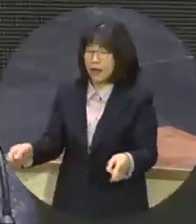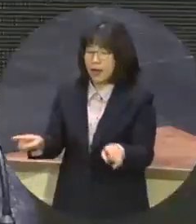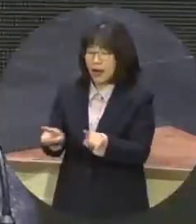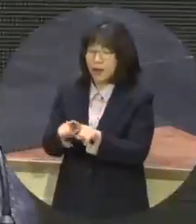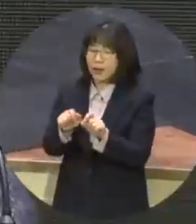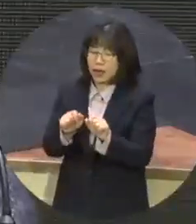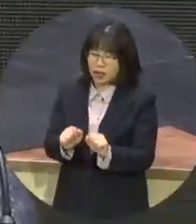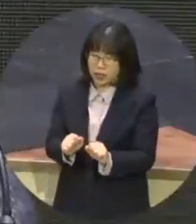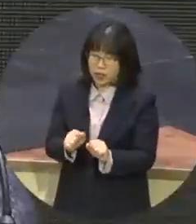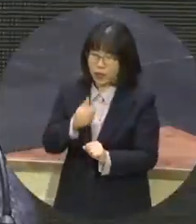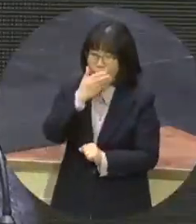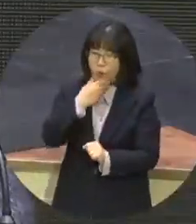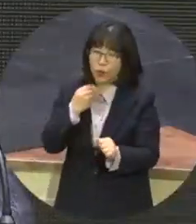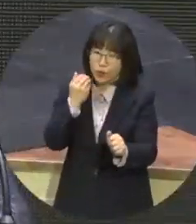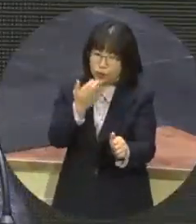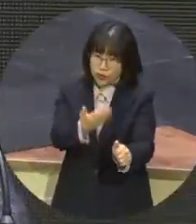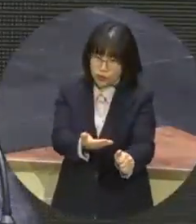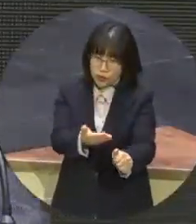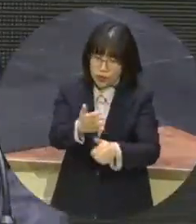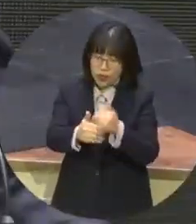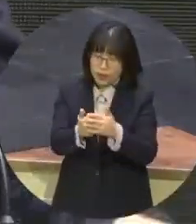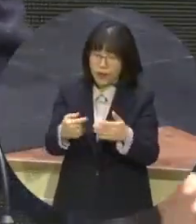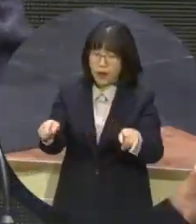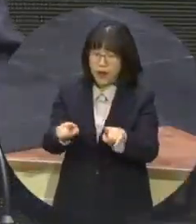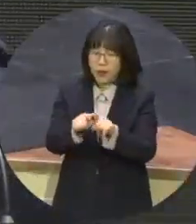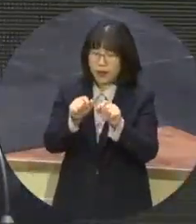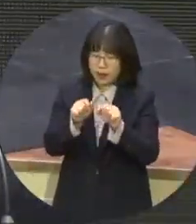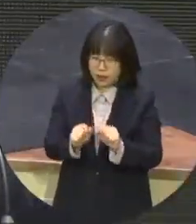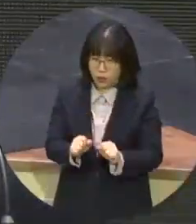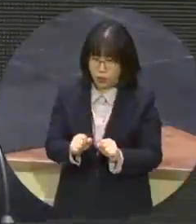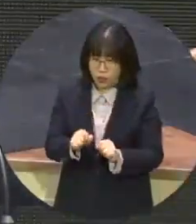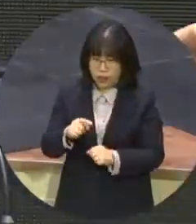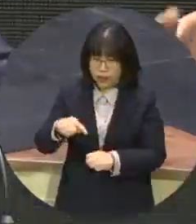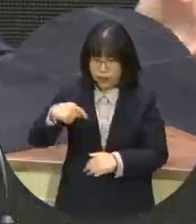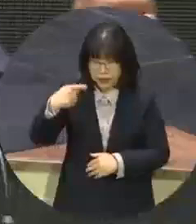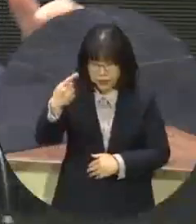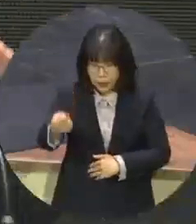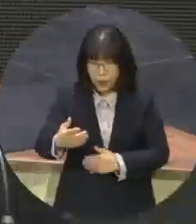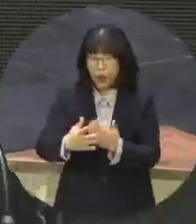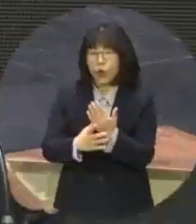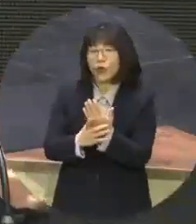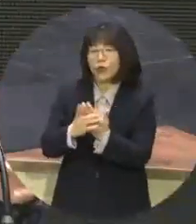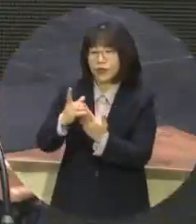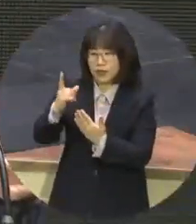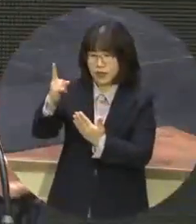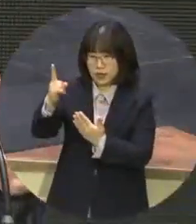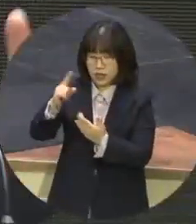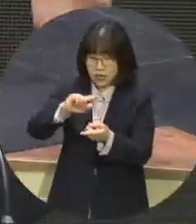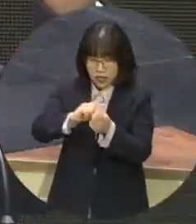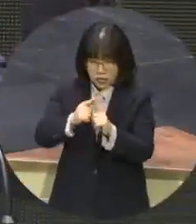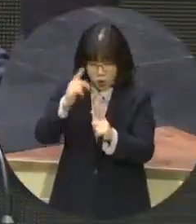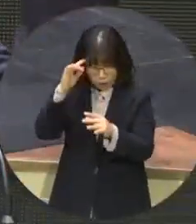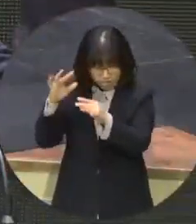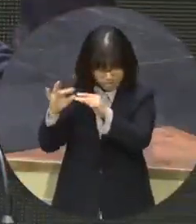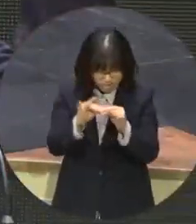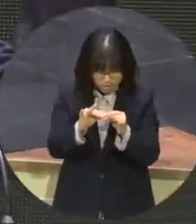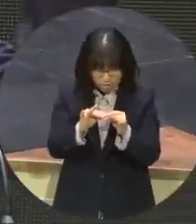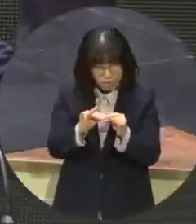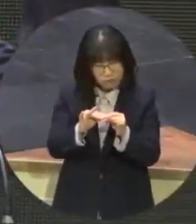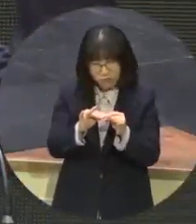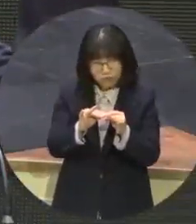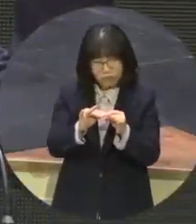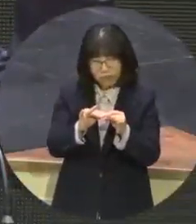하여 이마누엘의 축복, 이걸 누리고 원리스. 원리스 되자고 되는 게 아니에요. 아까도 우리